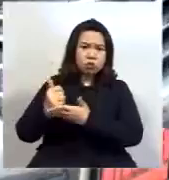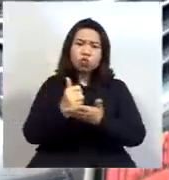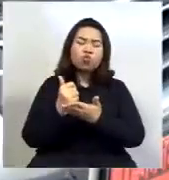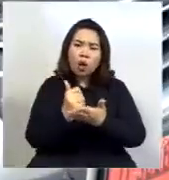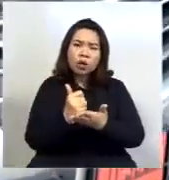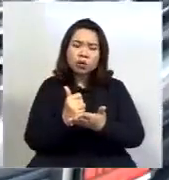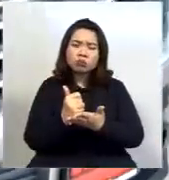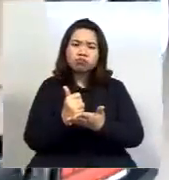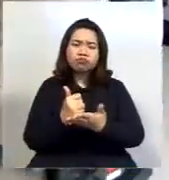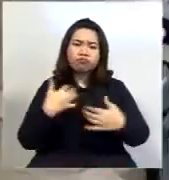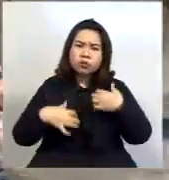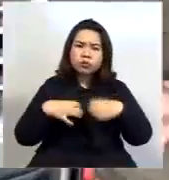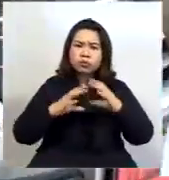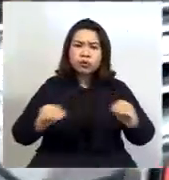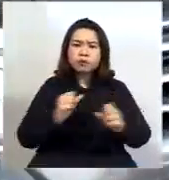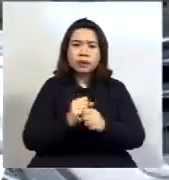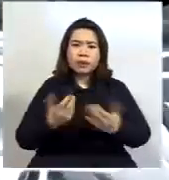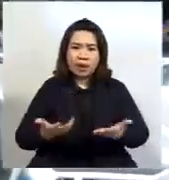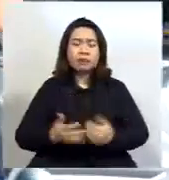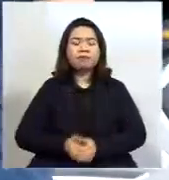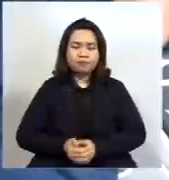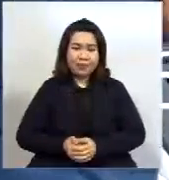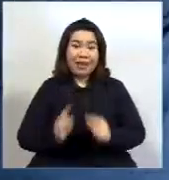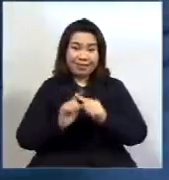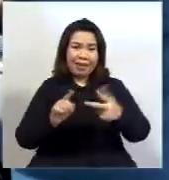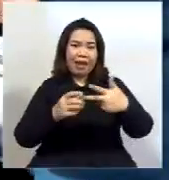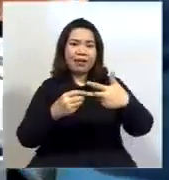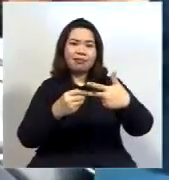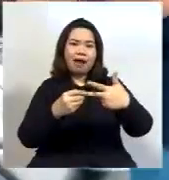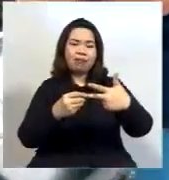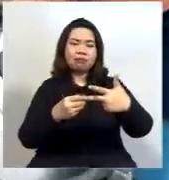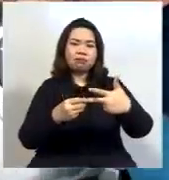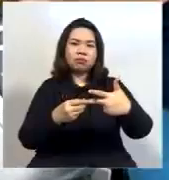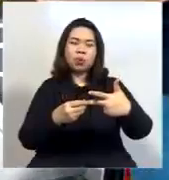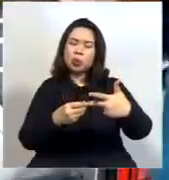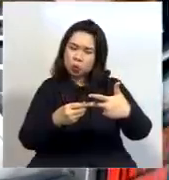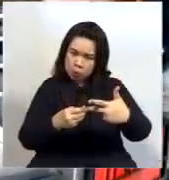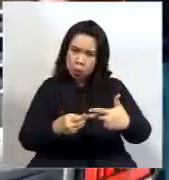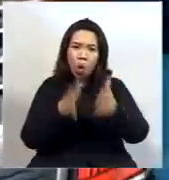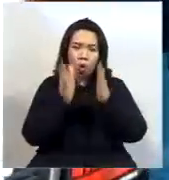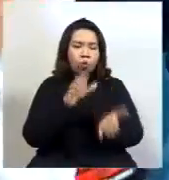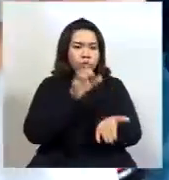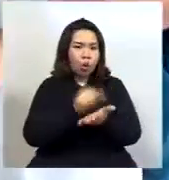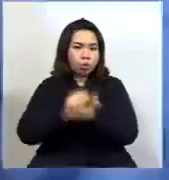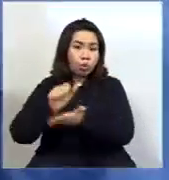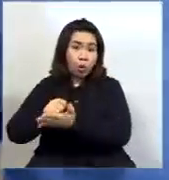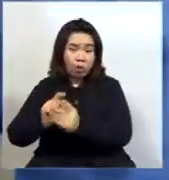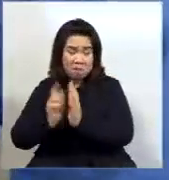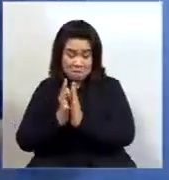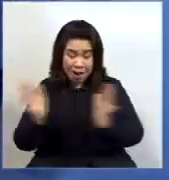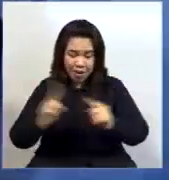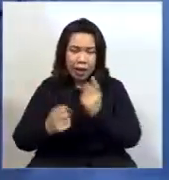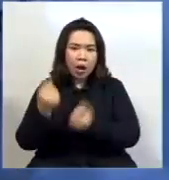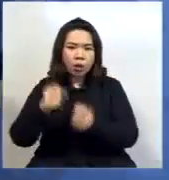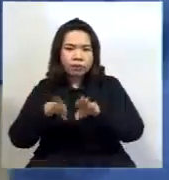เหลือจะช่วยบรรเทาผลกระทบยังไงได้บ้างแต่ว่าข้อร้องเรียนที่3ที่เป็นข้อร้องเรียนยอดจองรถมันเยอะกว่าจำนวนรถที่จะข